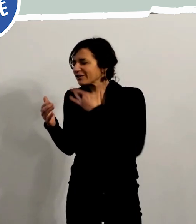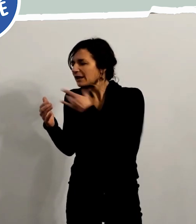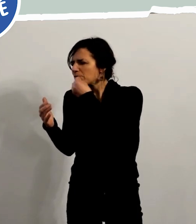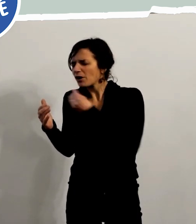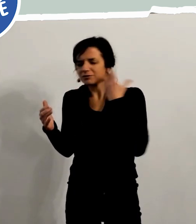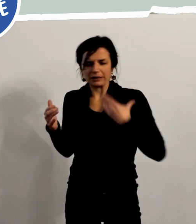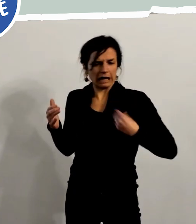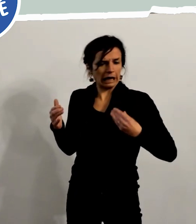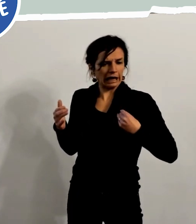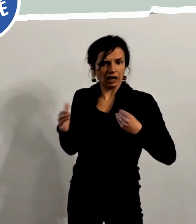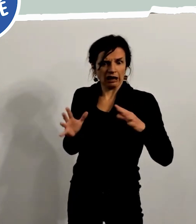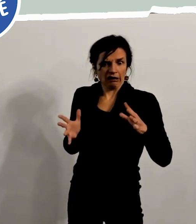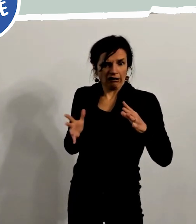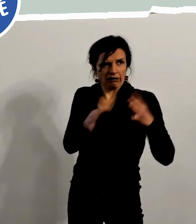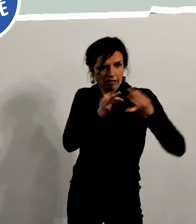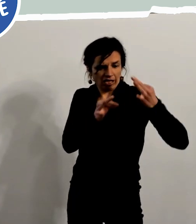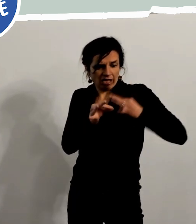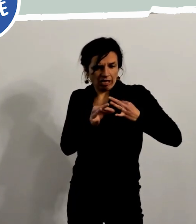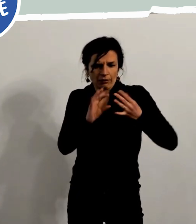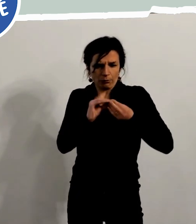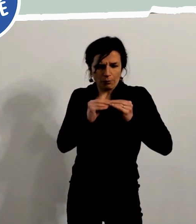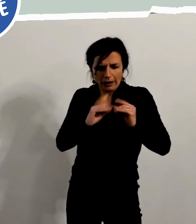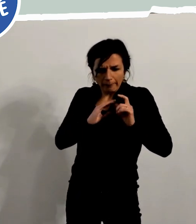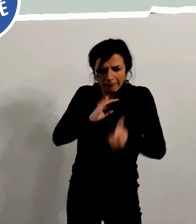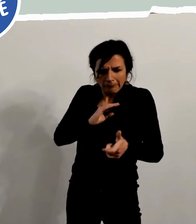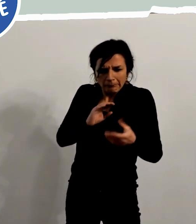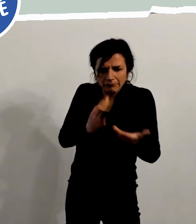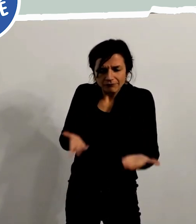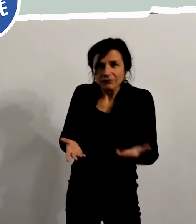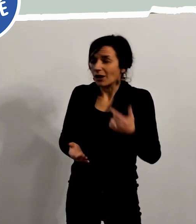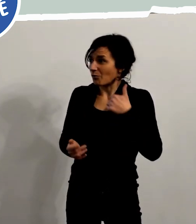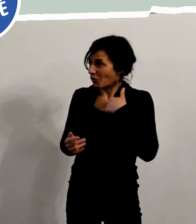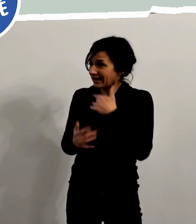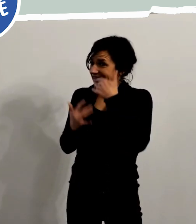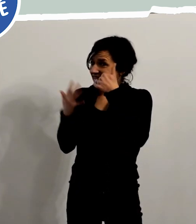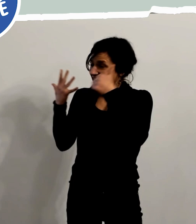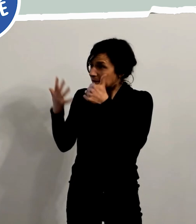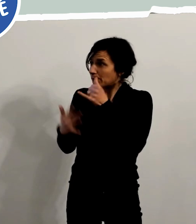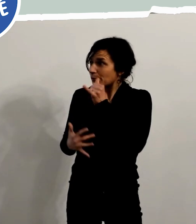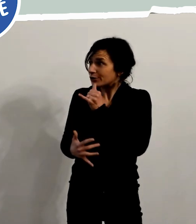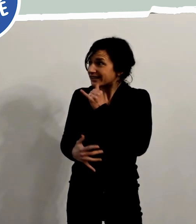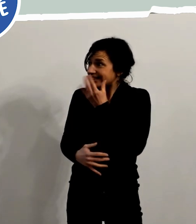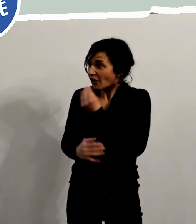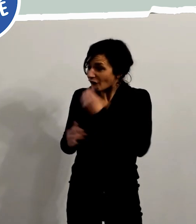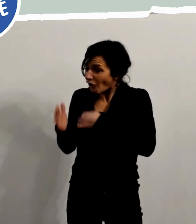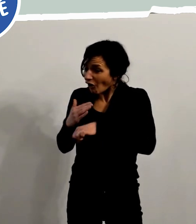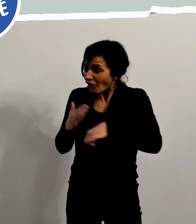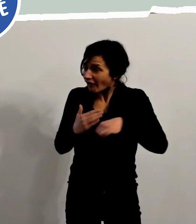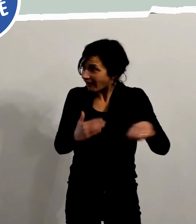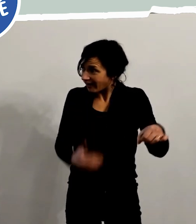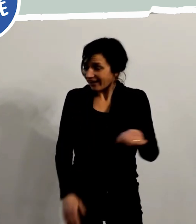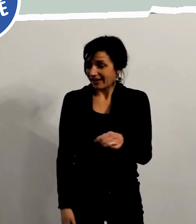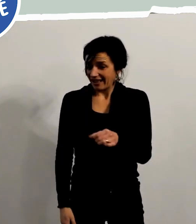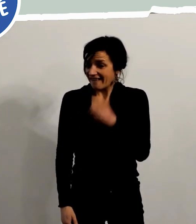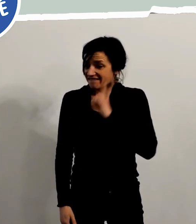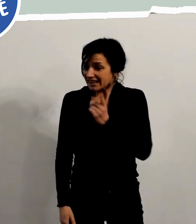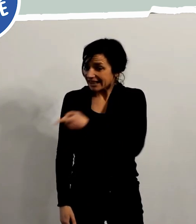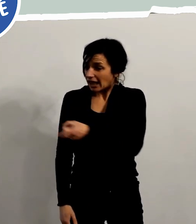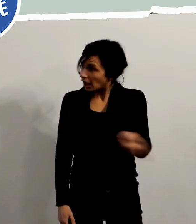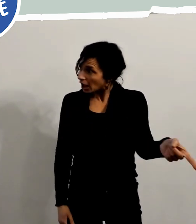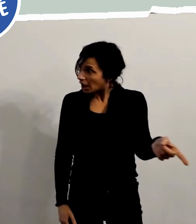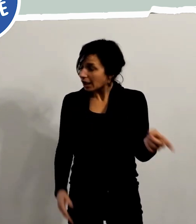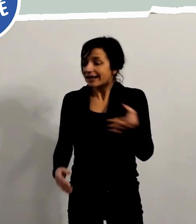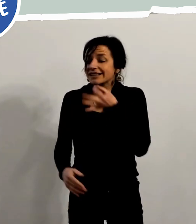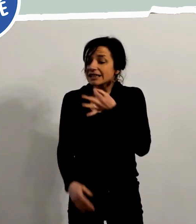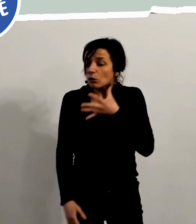le lait maternel qui avait été contaminé. Moi, j'ai 6 petits-enfants qui sont des filles, entre autres. Qu'est-ce